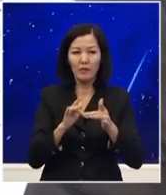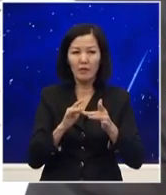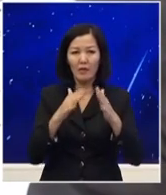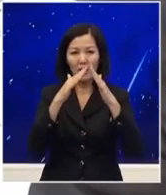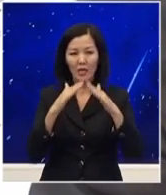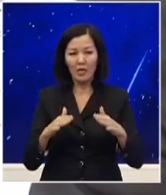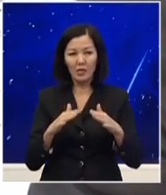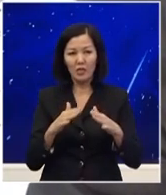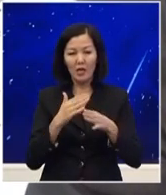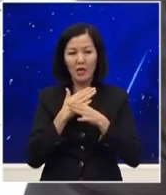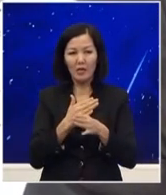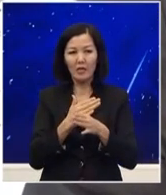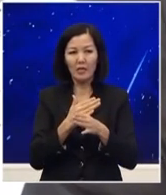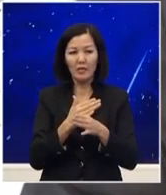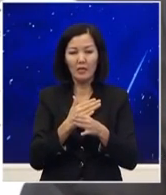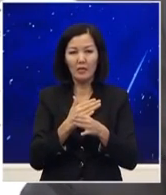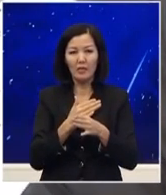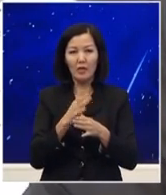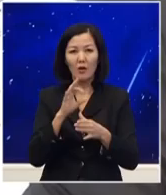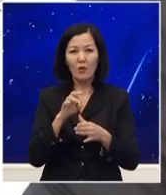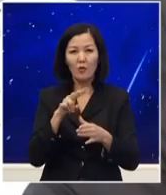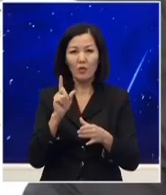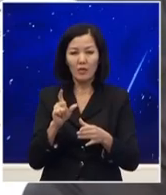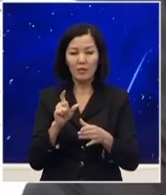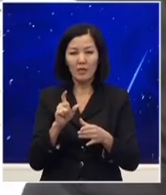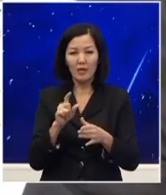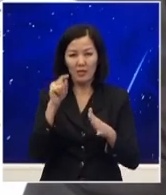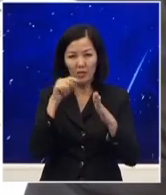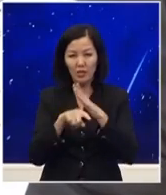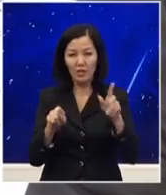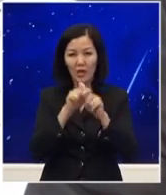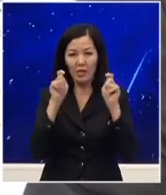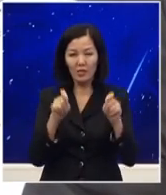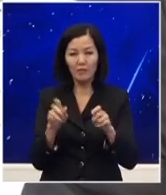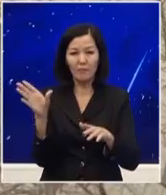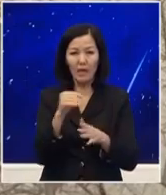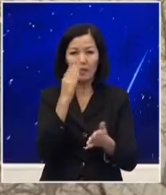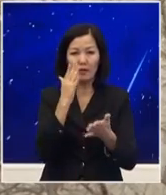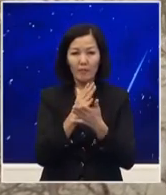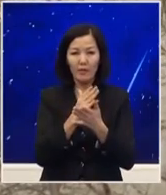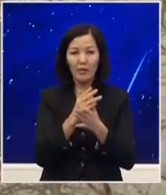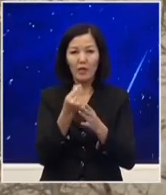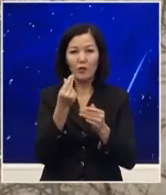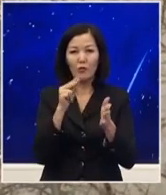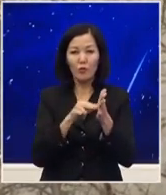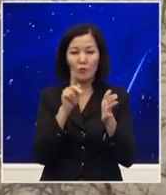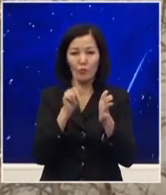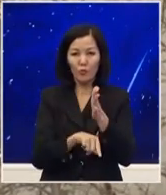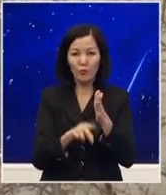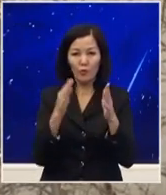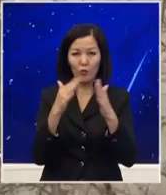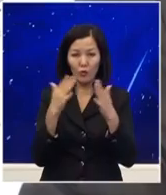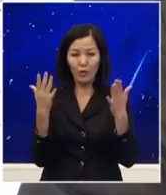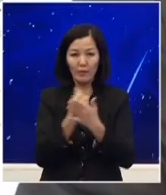арқылы. Сон OLX-қа кіріп едім, өзіме ыңғайлы. Ішінде бәрі бар. Арзан бағада өзімен ғайлы үй